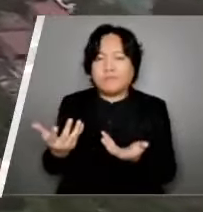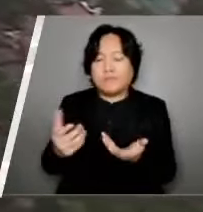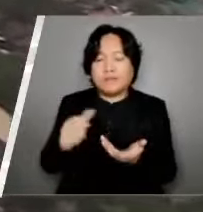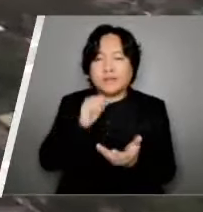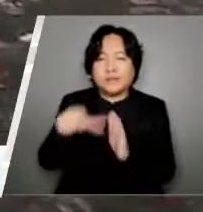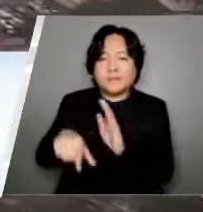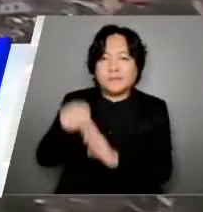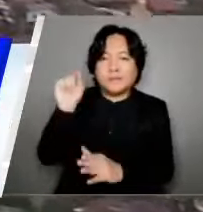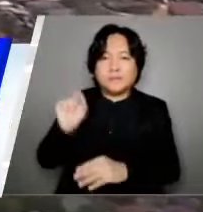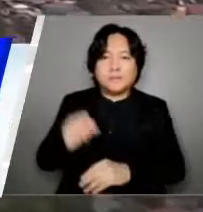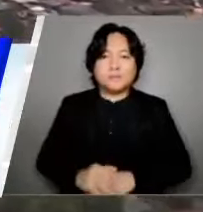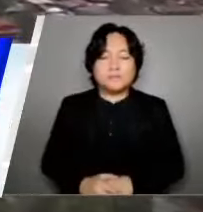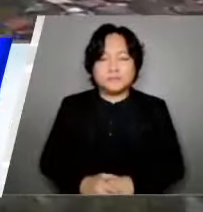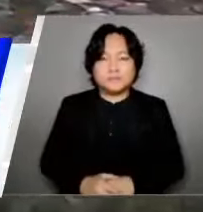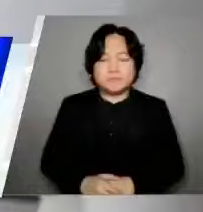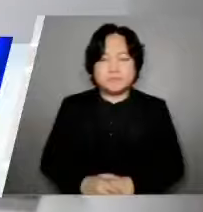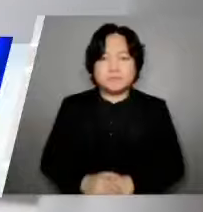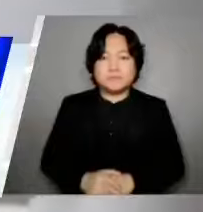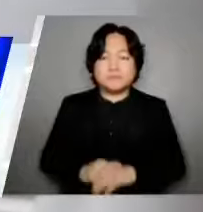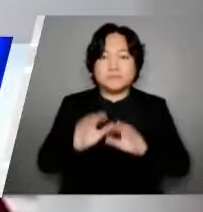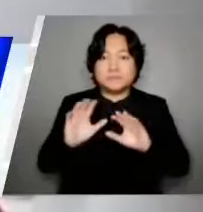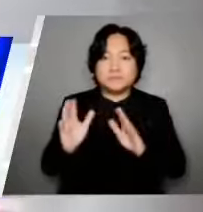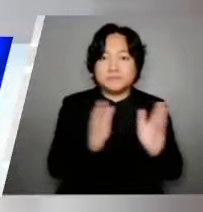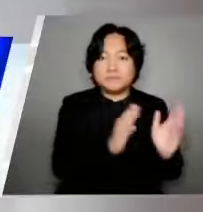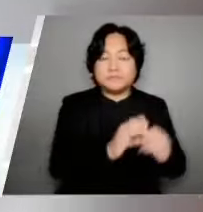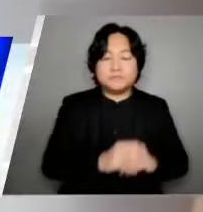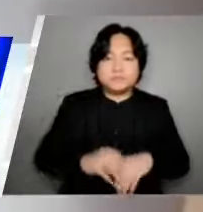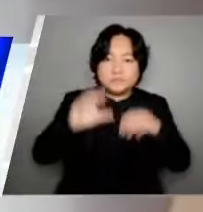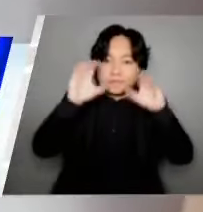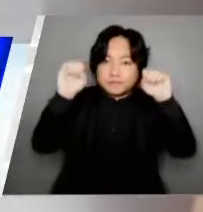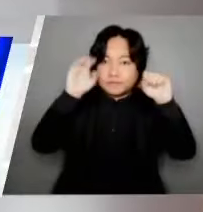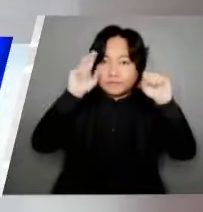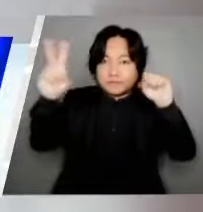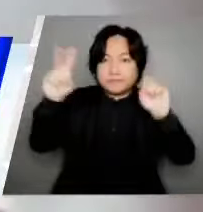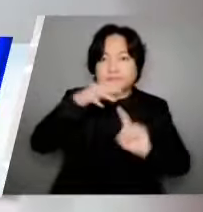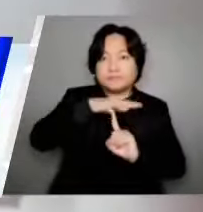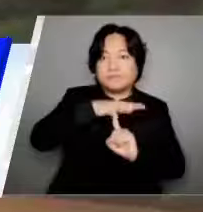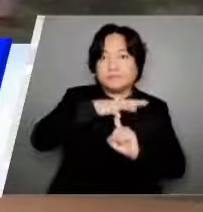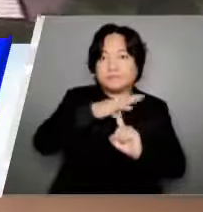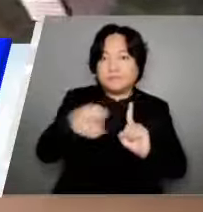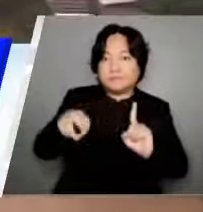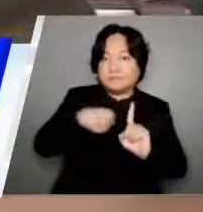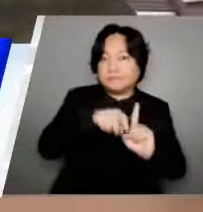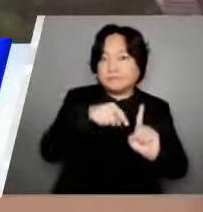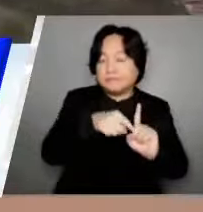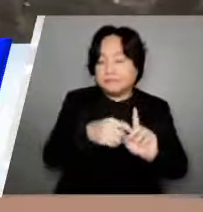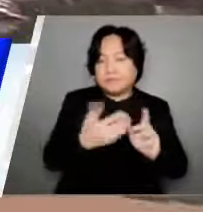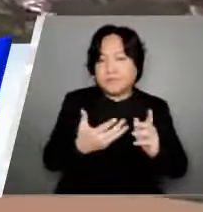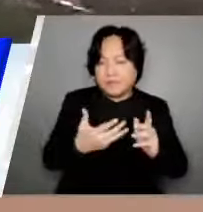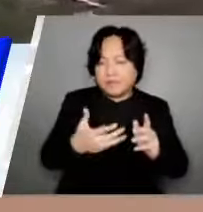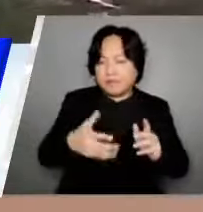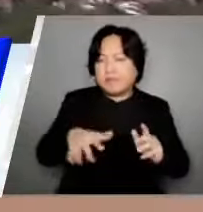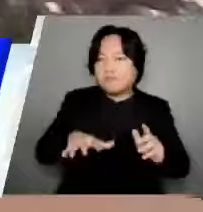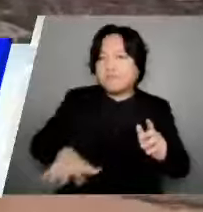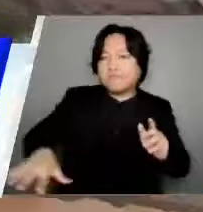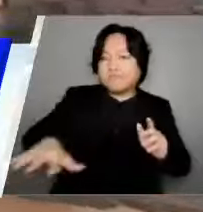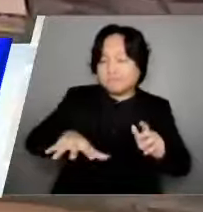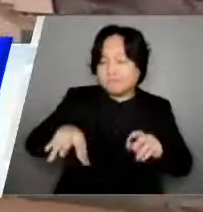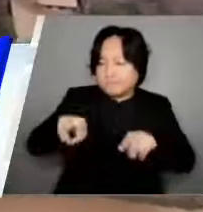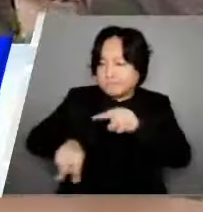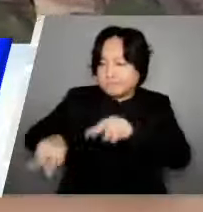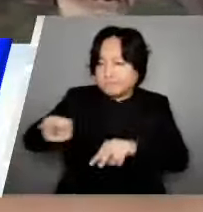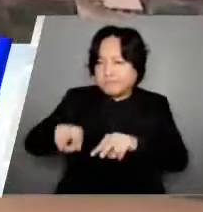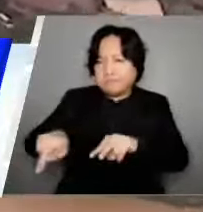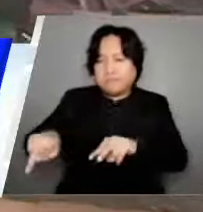Sakay ng chopper na mag-ikot si Pangulong Bongbong Marcos sa mga lugar na sinalanta ng bagyong Enteng. Tanaw mula sa ere ang malakas pa ring